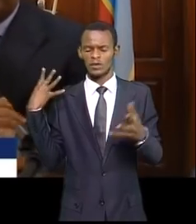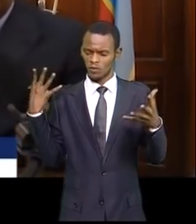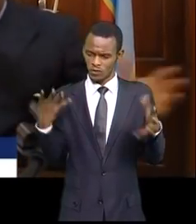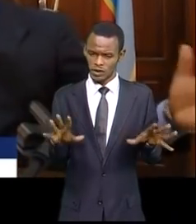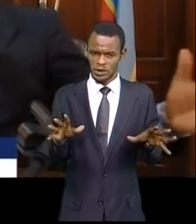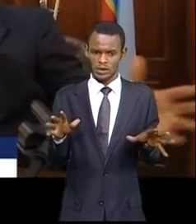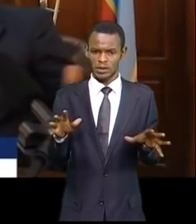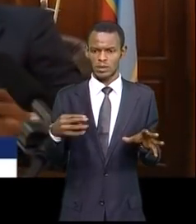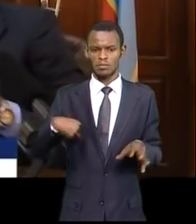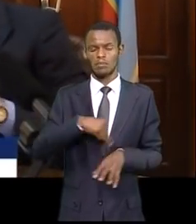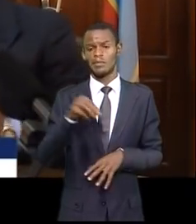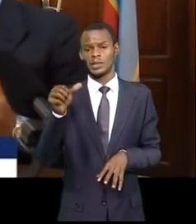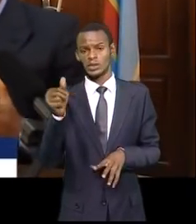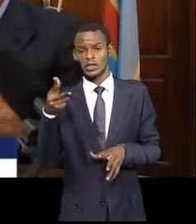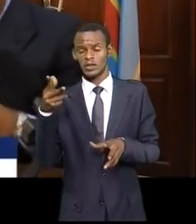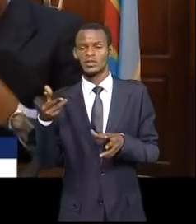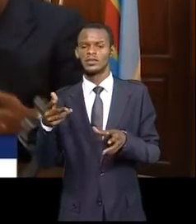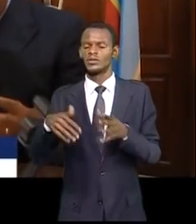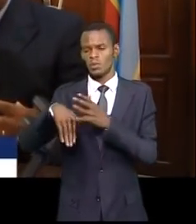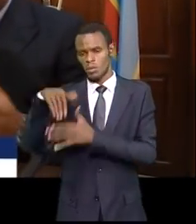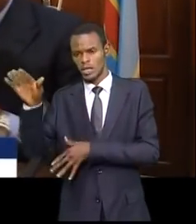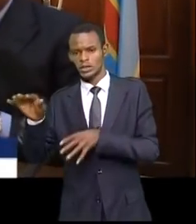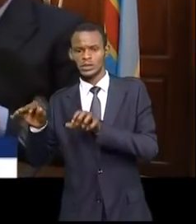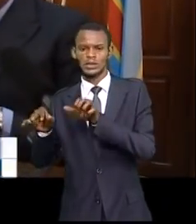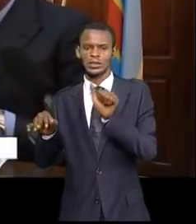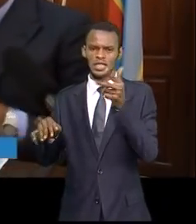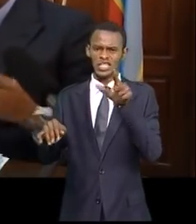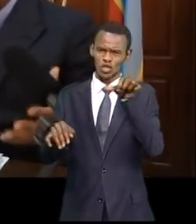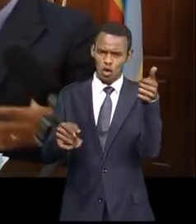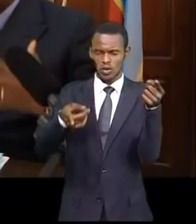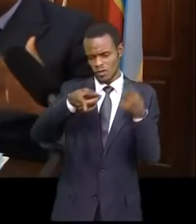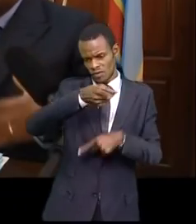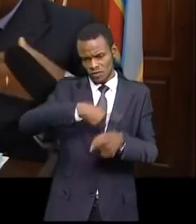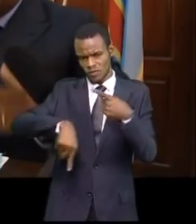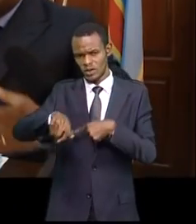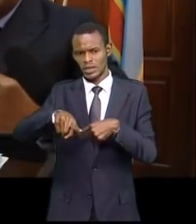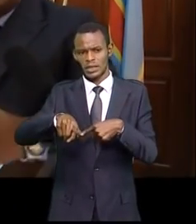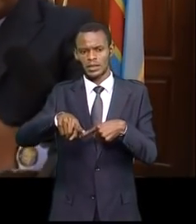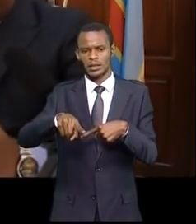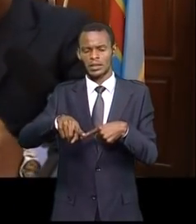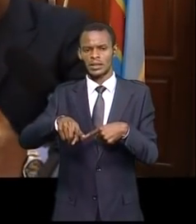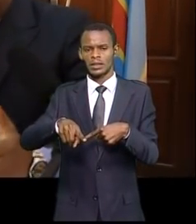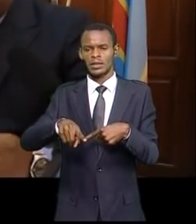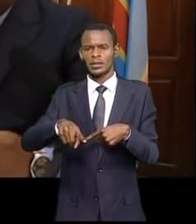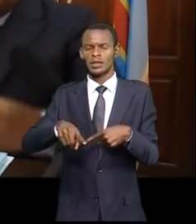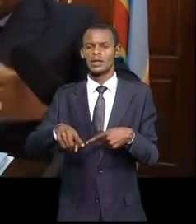des prairies est très souvent c'était quoi déjà qu'ils n'ont pas la